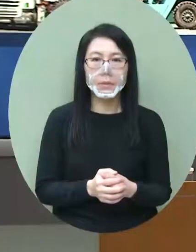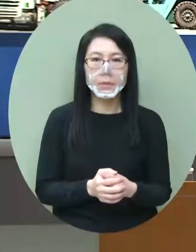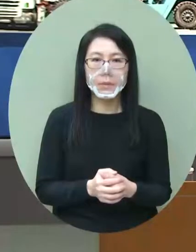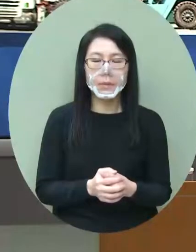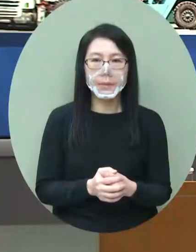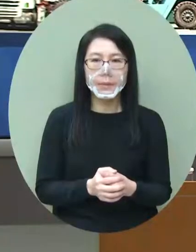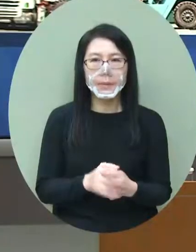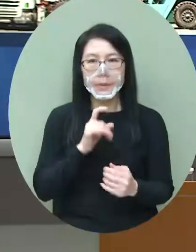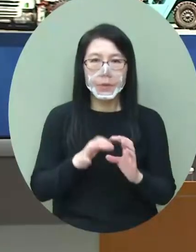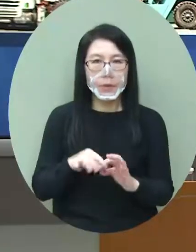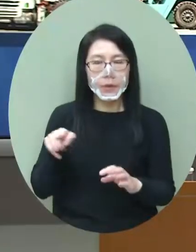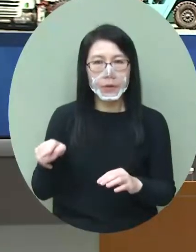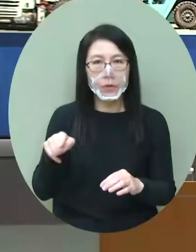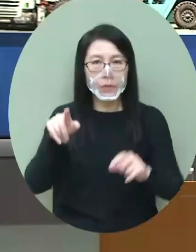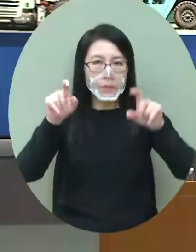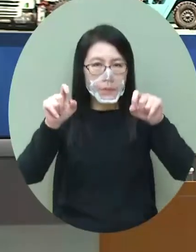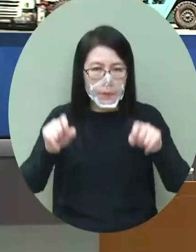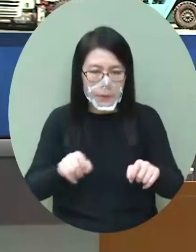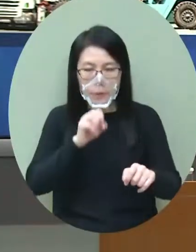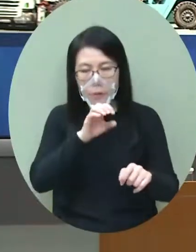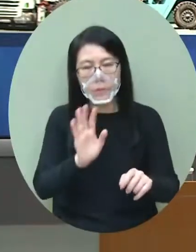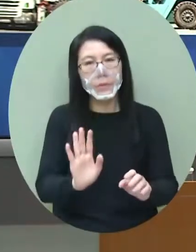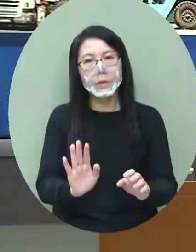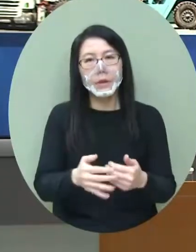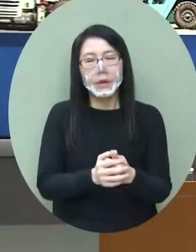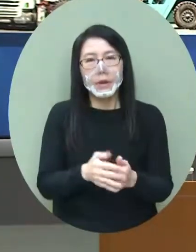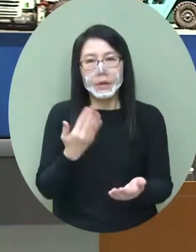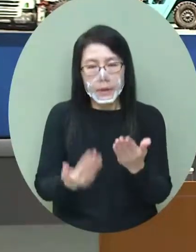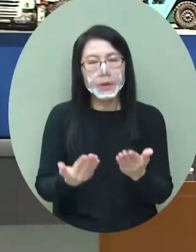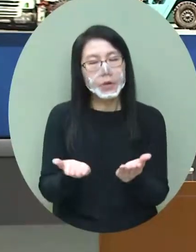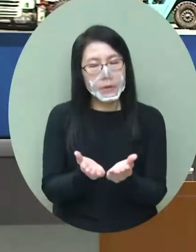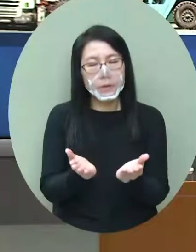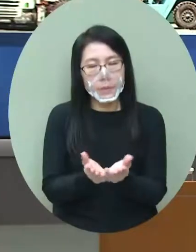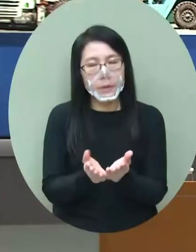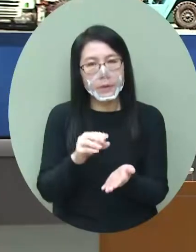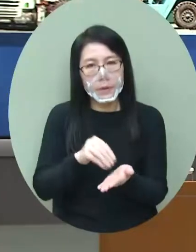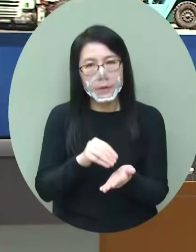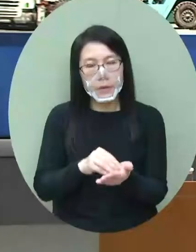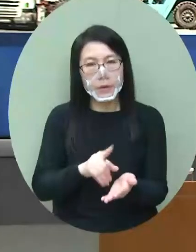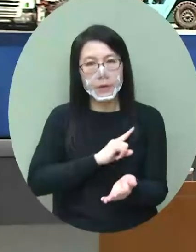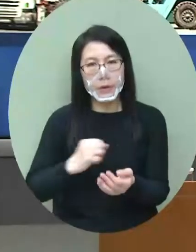话，但是我可以说香港是全力，我们全力在进行抗疫。